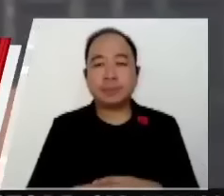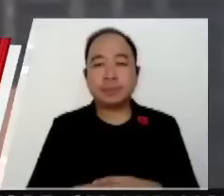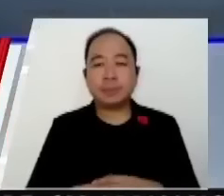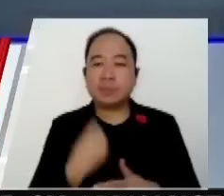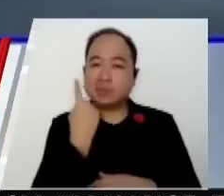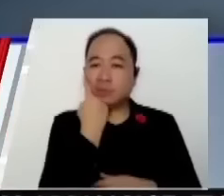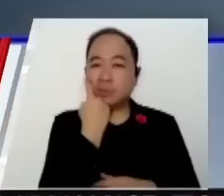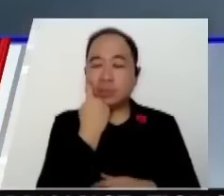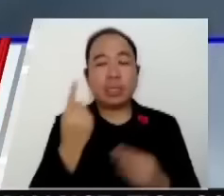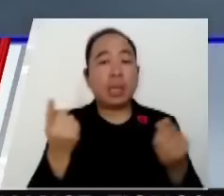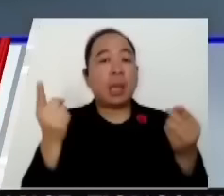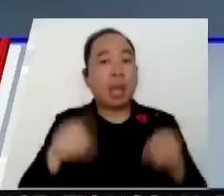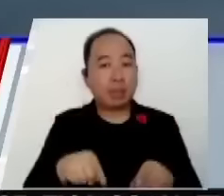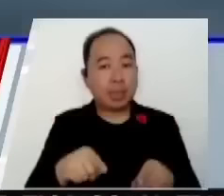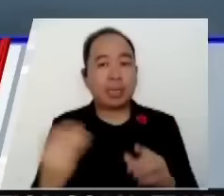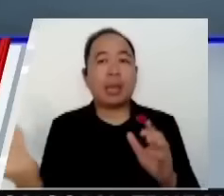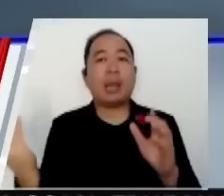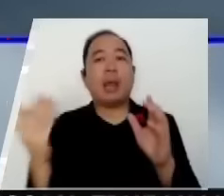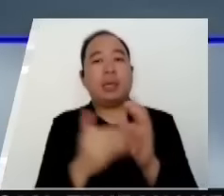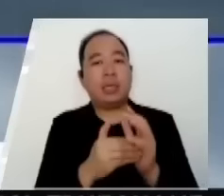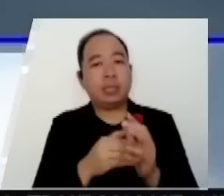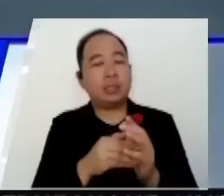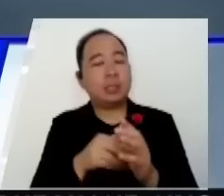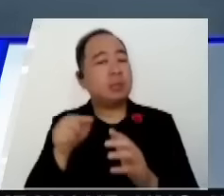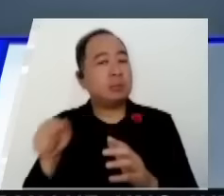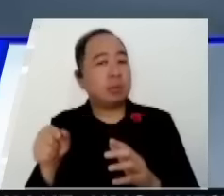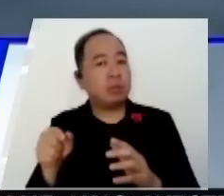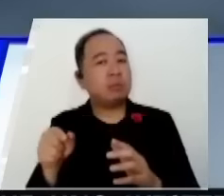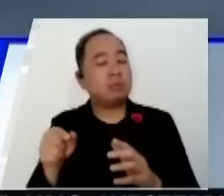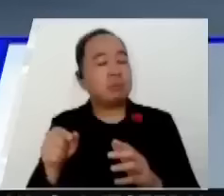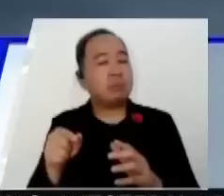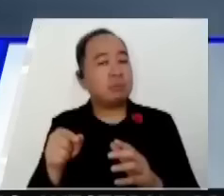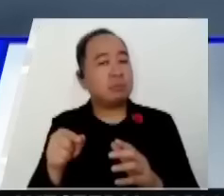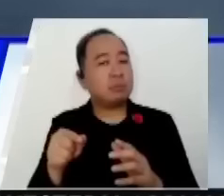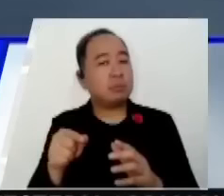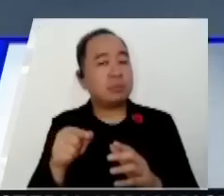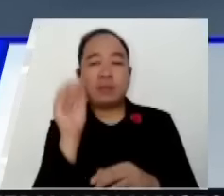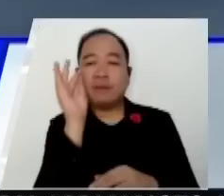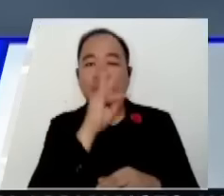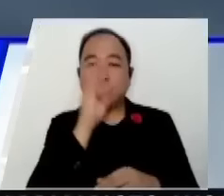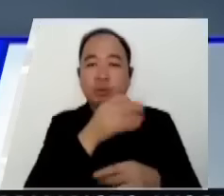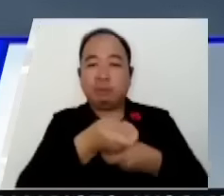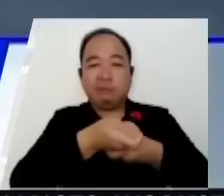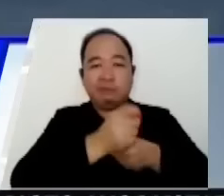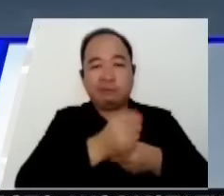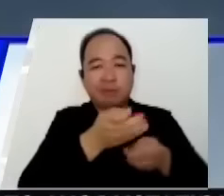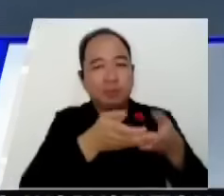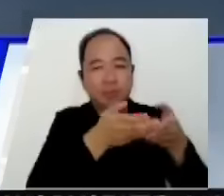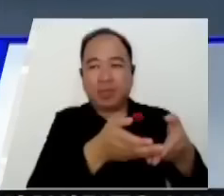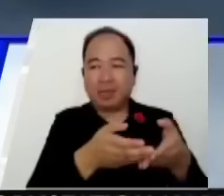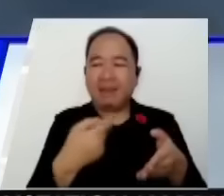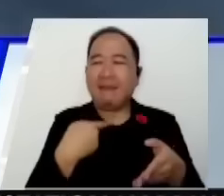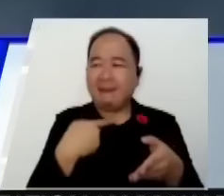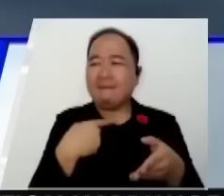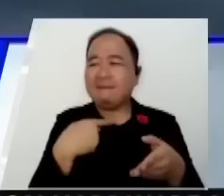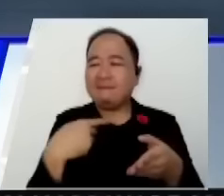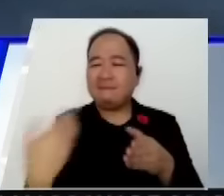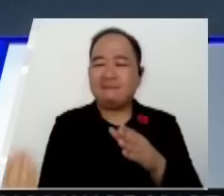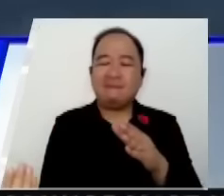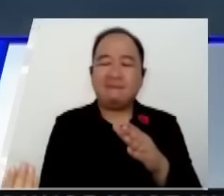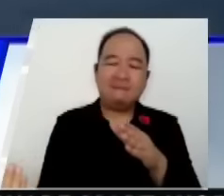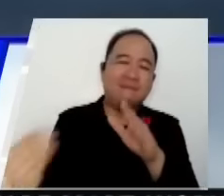ng pagtataboy o harassment ng ating mga fishermen sa kamay ng mga Chinese Coast Guard, ay ikinababahala natin